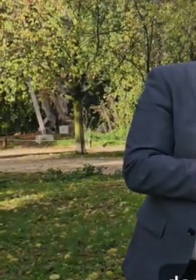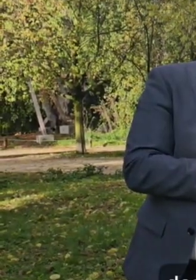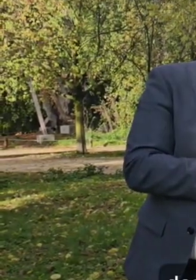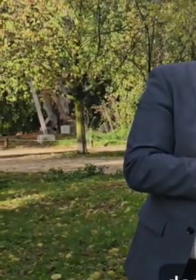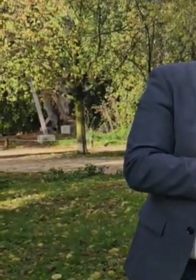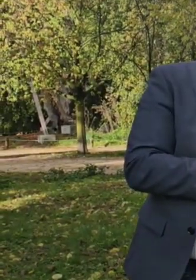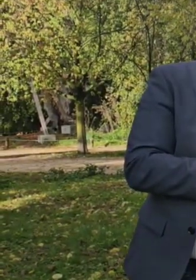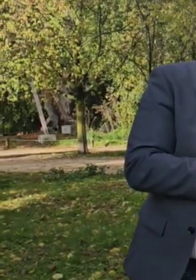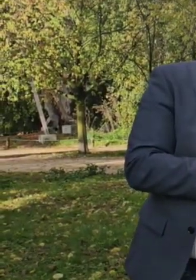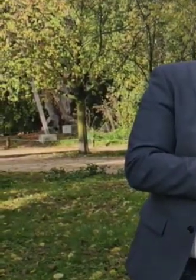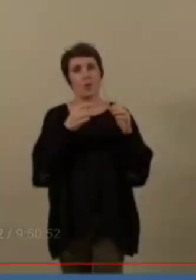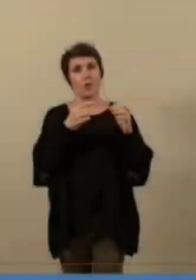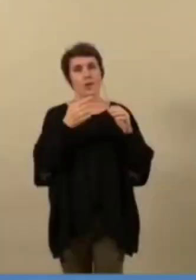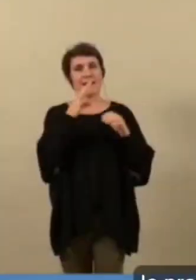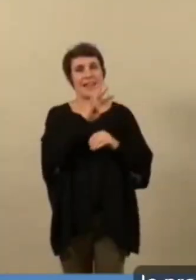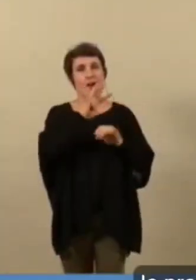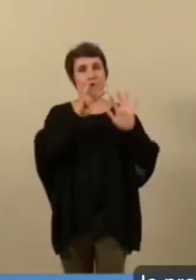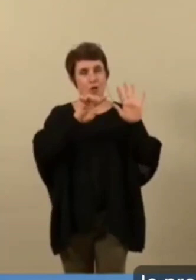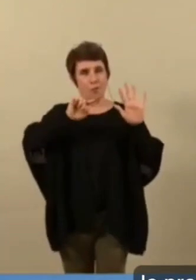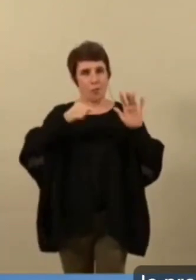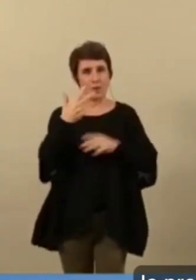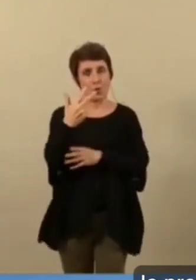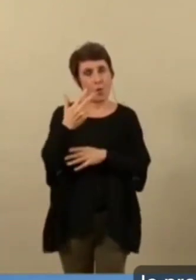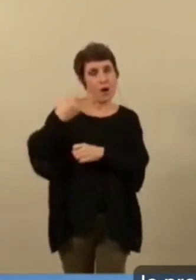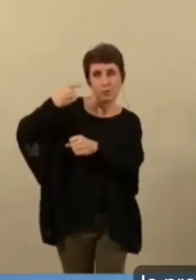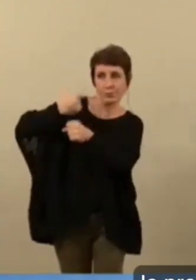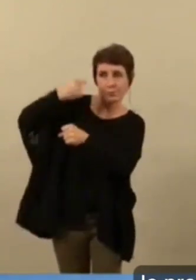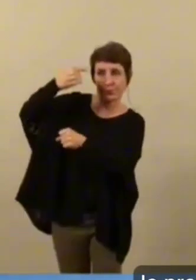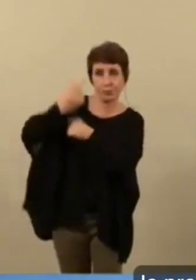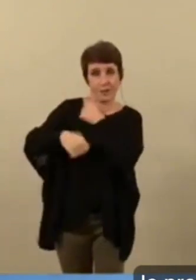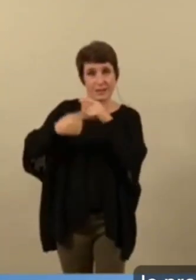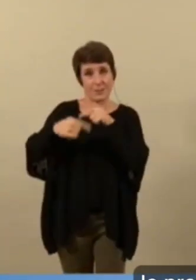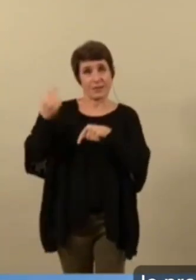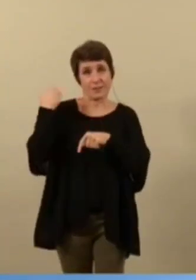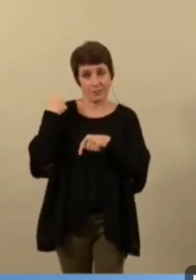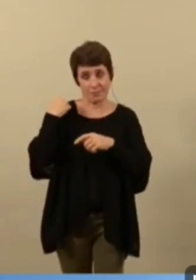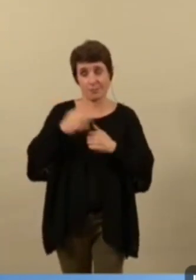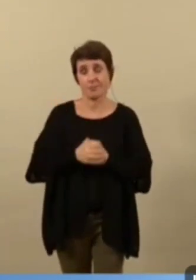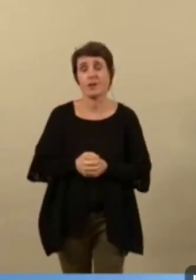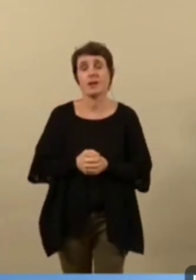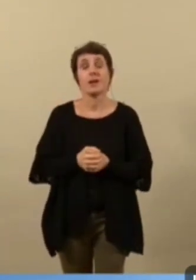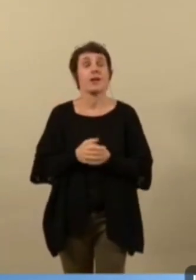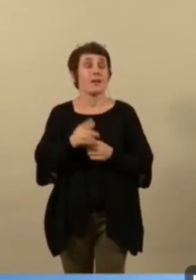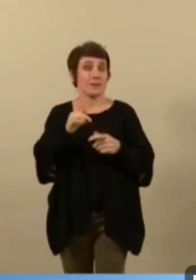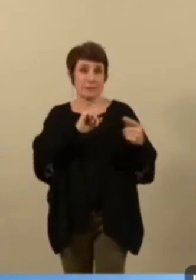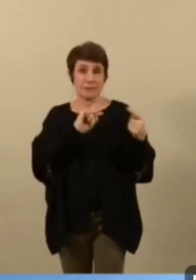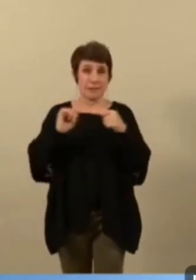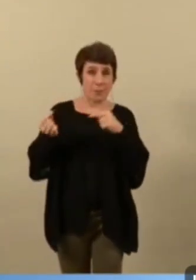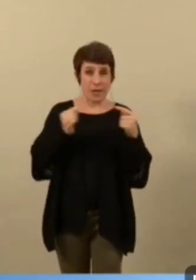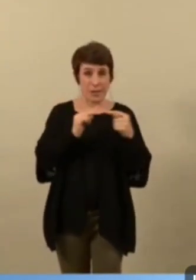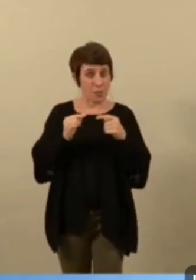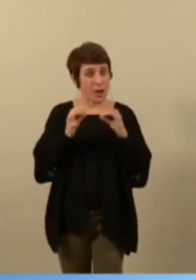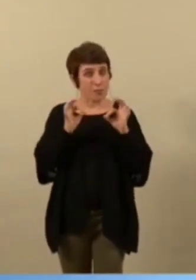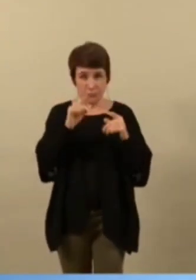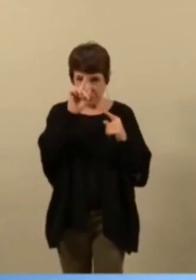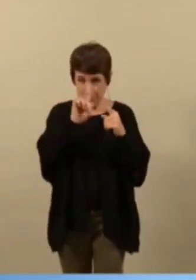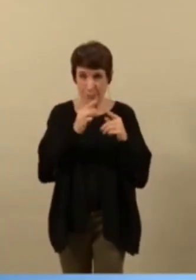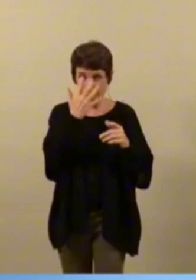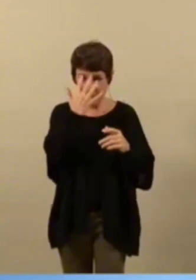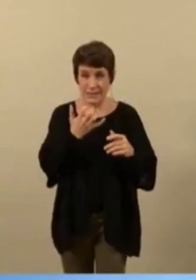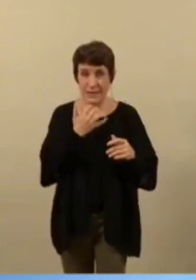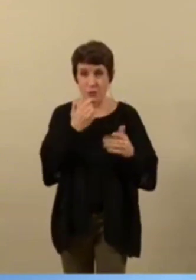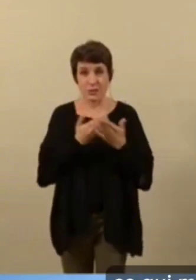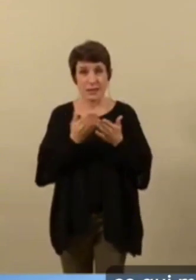propose le budget de l'État en ce moment même. Le premier article, l'article 53, propose que ce soit l'éducation nationale qui ait le pouvoir